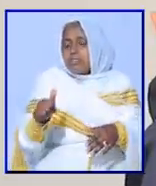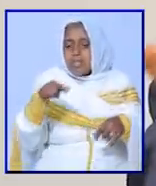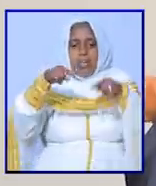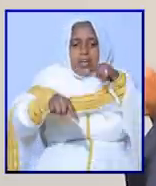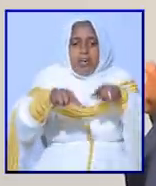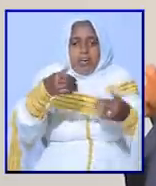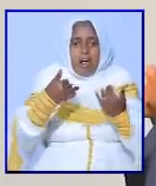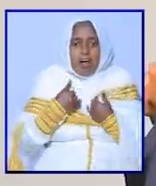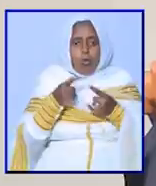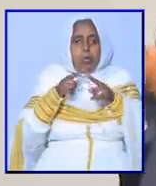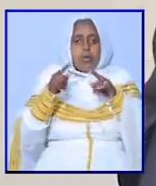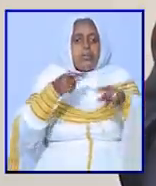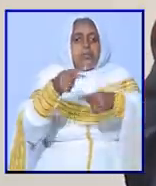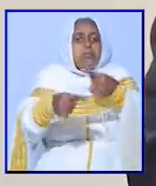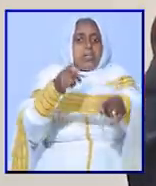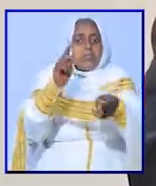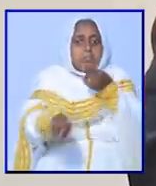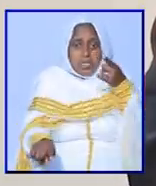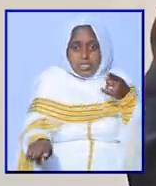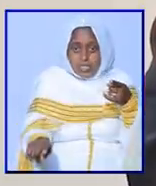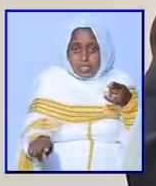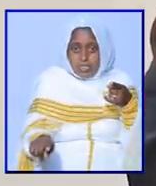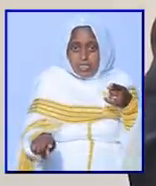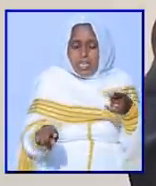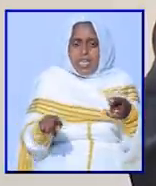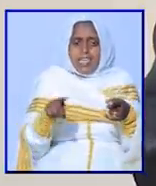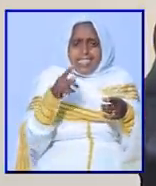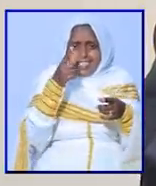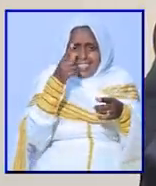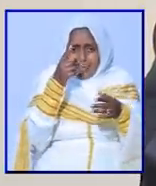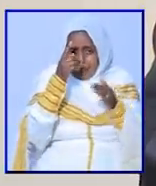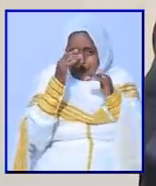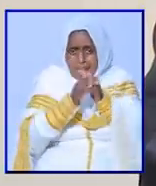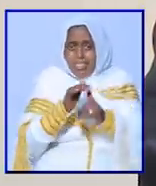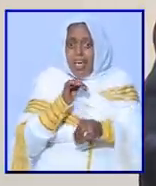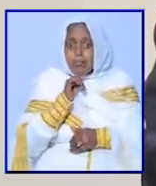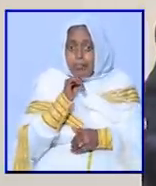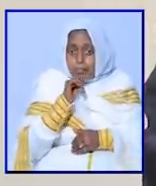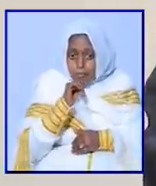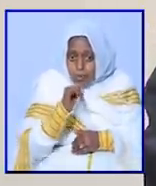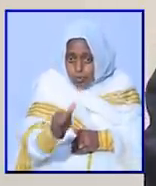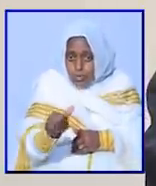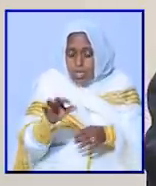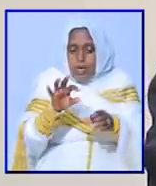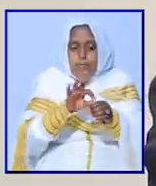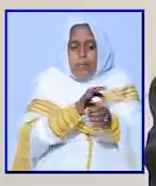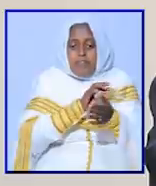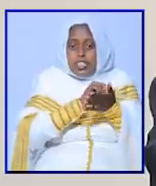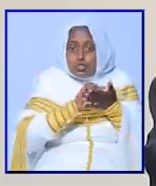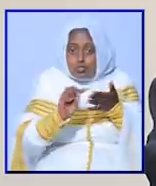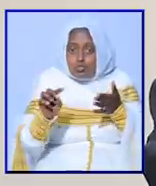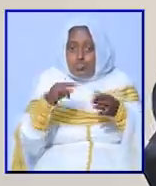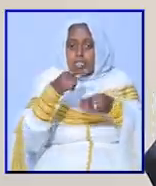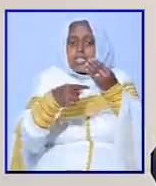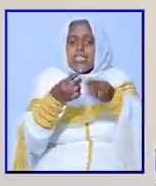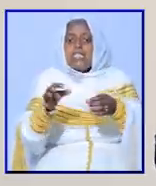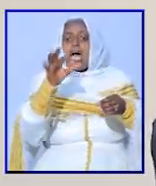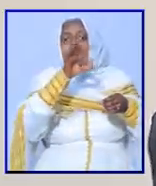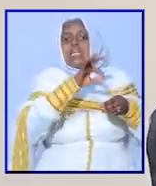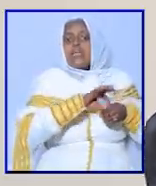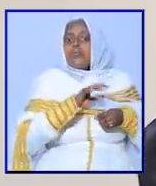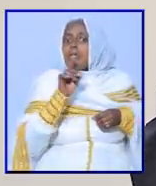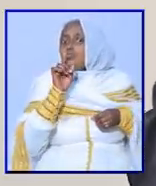ተሰክቶለት የማይዳስስም እግር ተሰክቶለት የማይሄድን የማታመልኩት መንፈስ